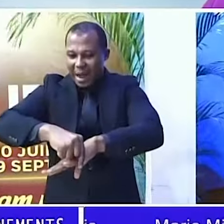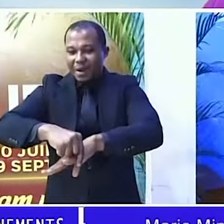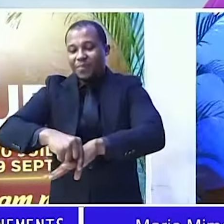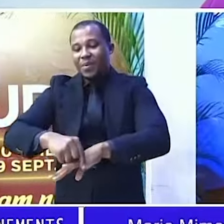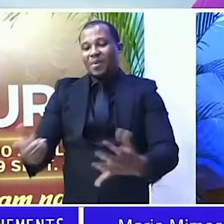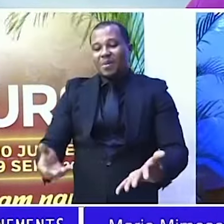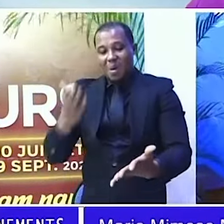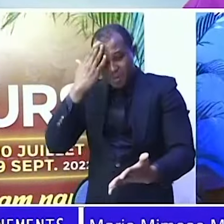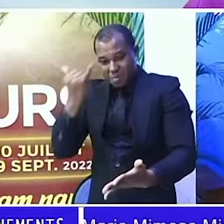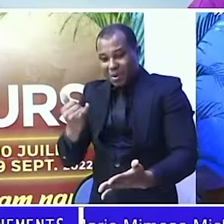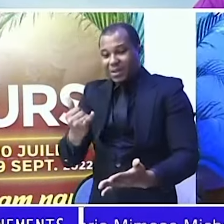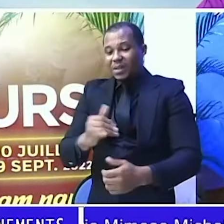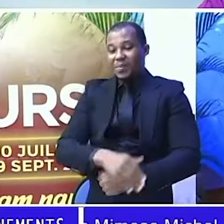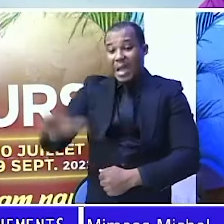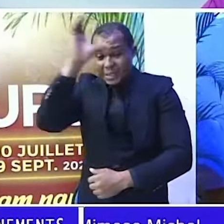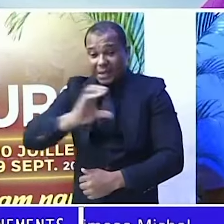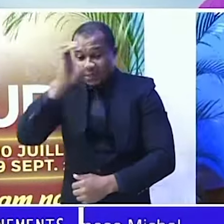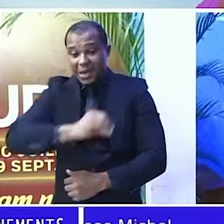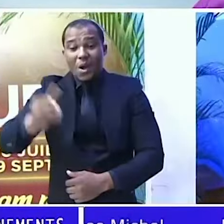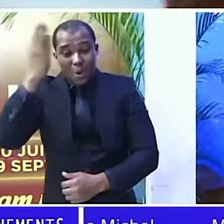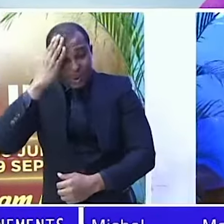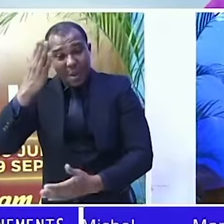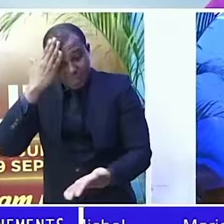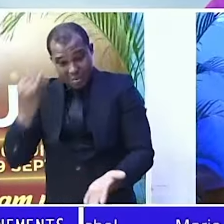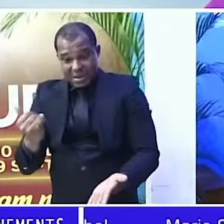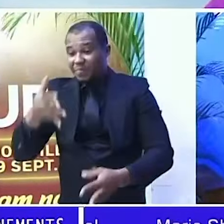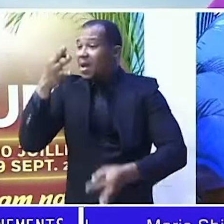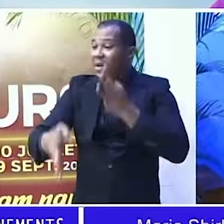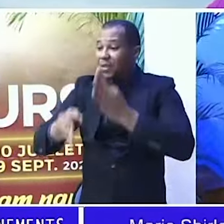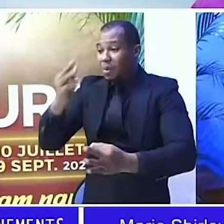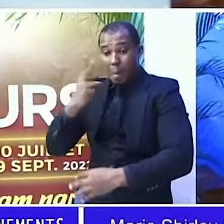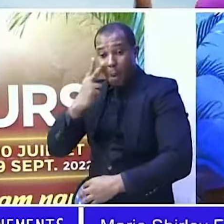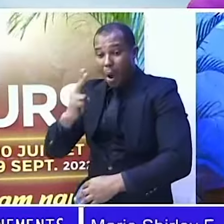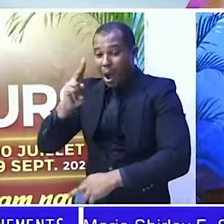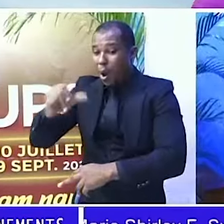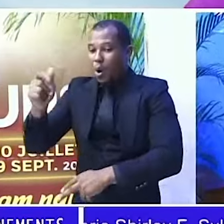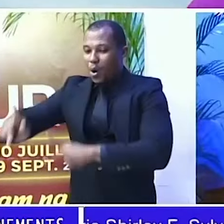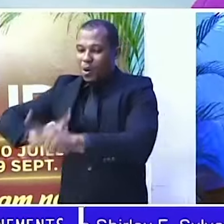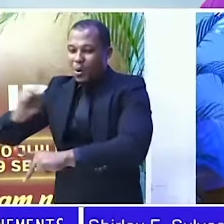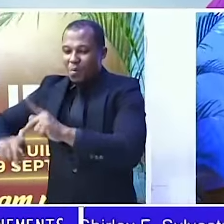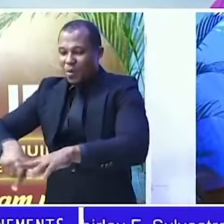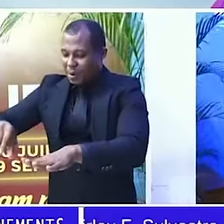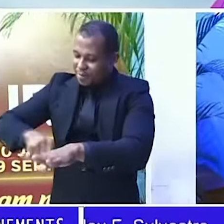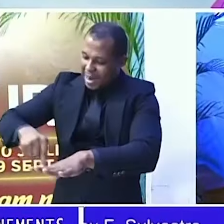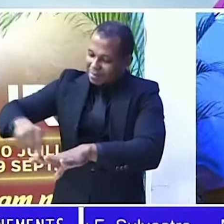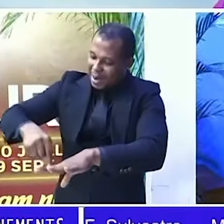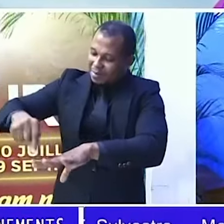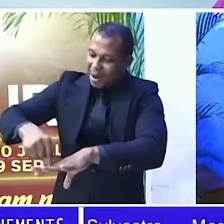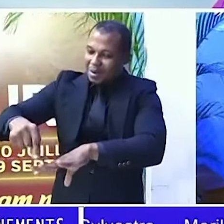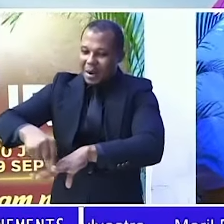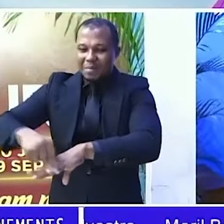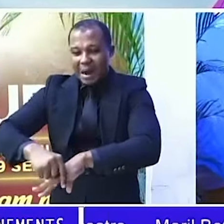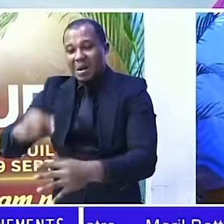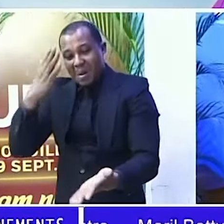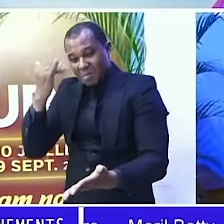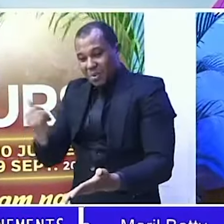non, mais cherchez qu'on pour qui raison. Parce que si vous avez fait, et puis on a fait tout sans pas comprendre, ou qu'à victime, vous avez